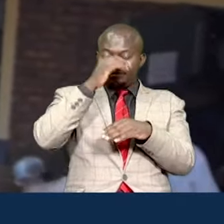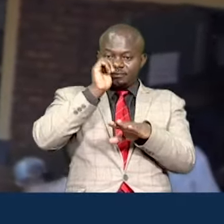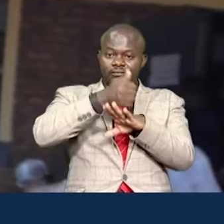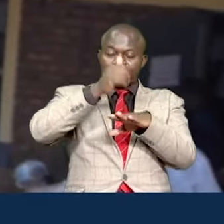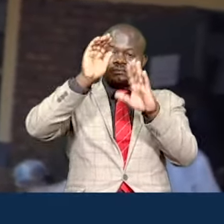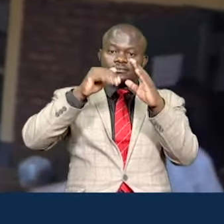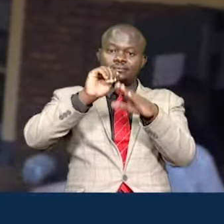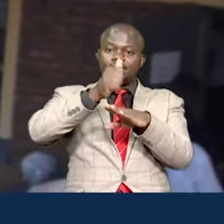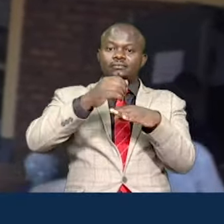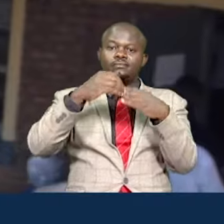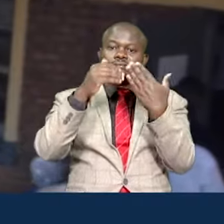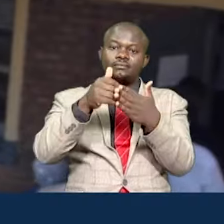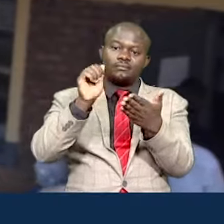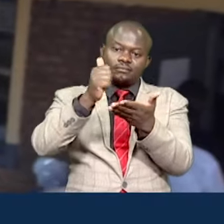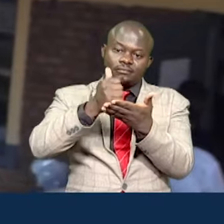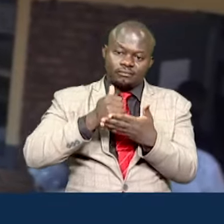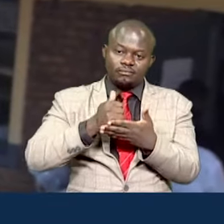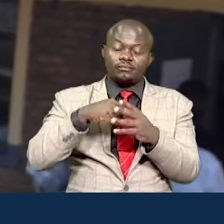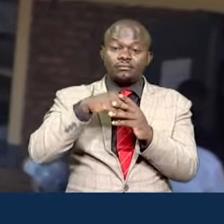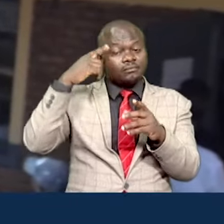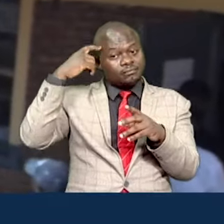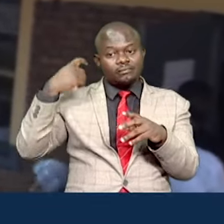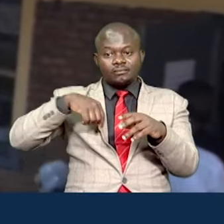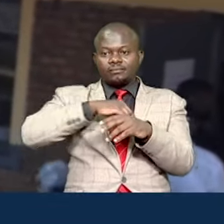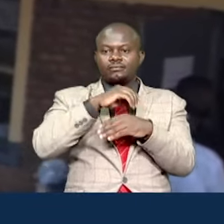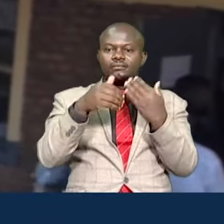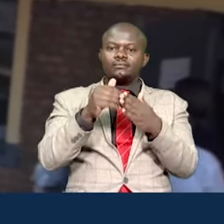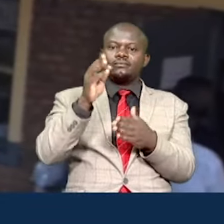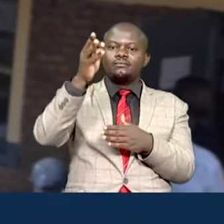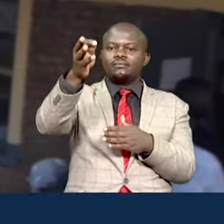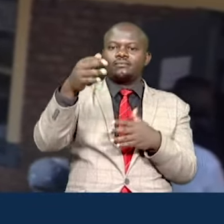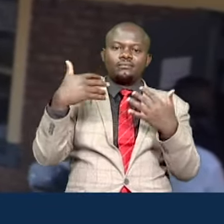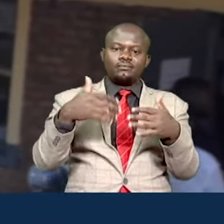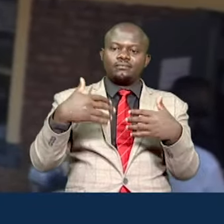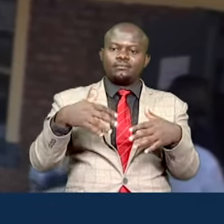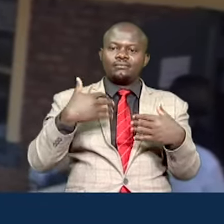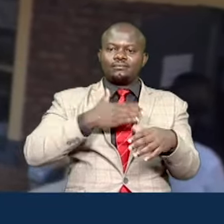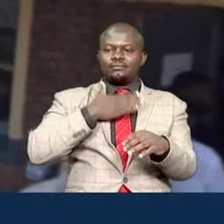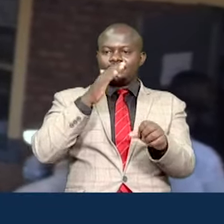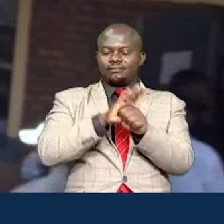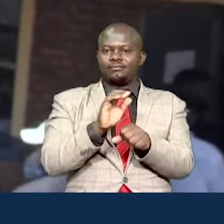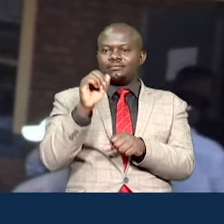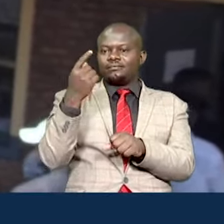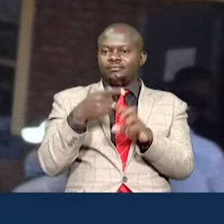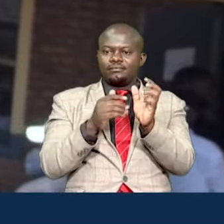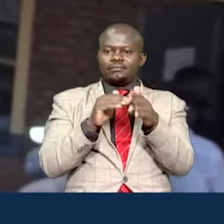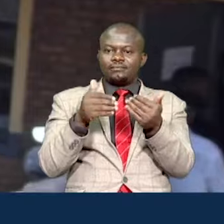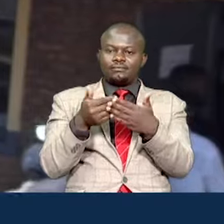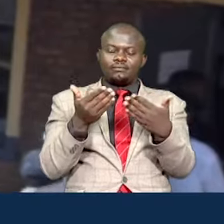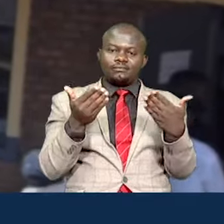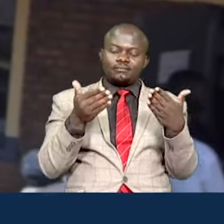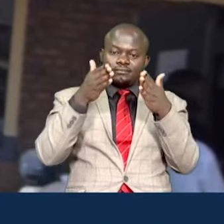abayobozi bagomba kungeza mu nzozi zanjye, icyo ni ishimwe rya mbere. Kandi nanone kuba